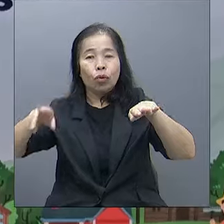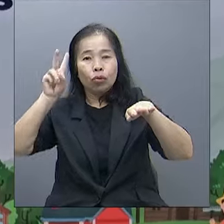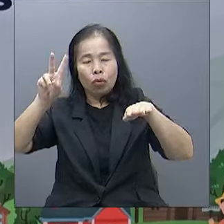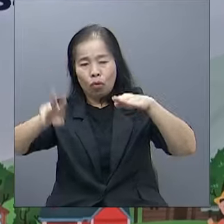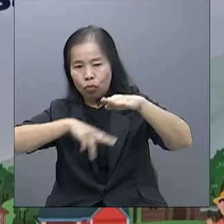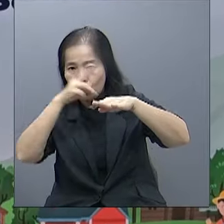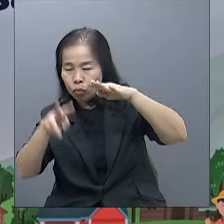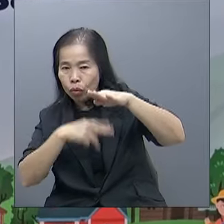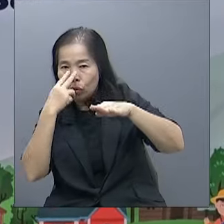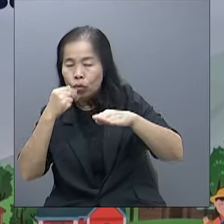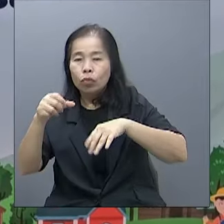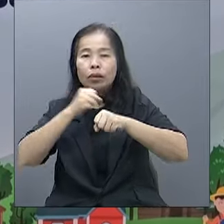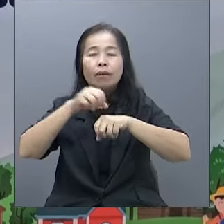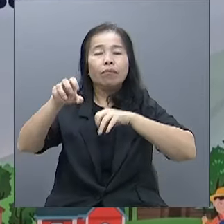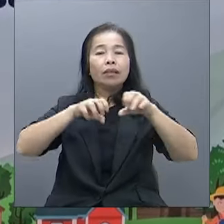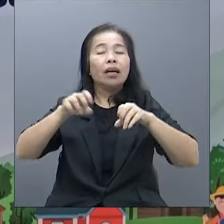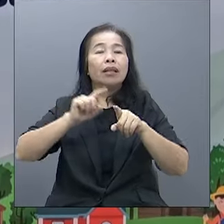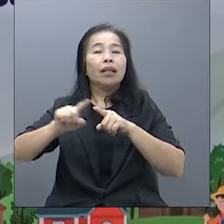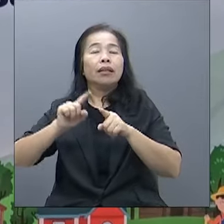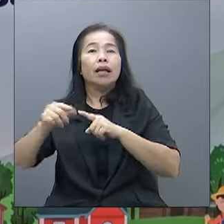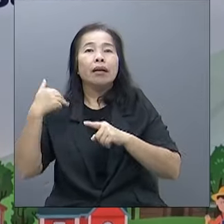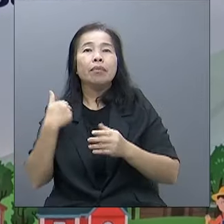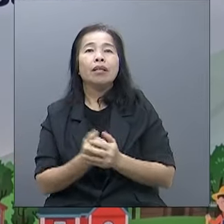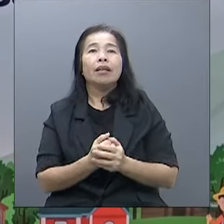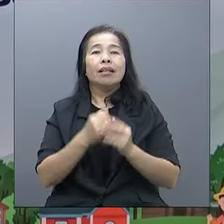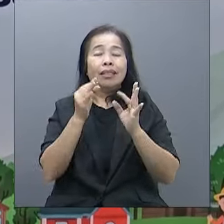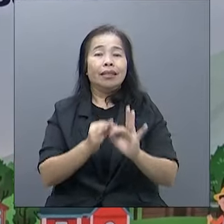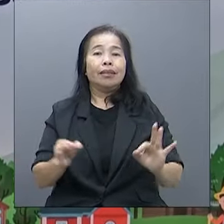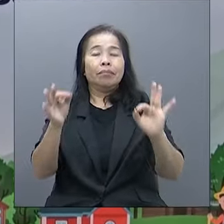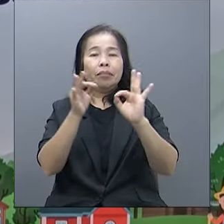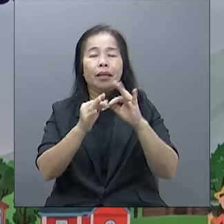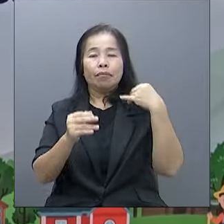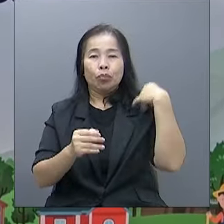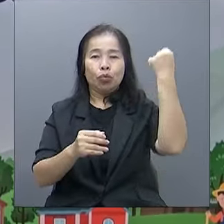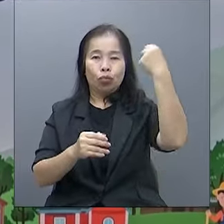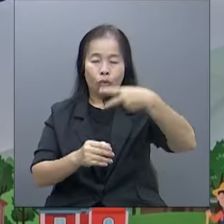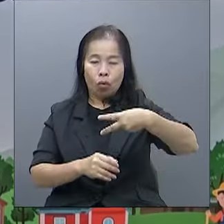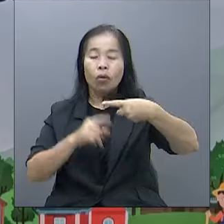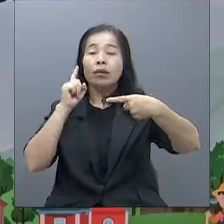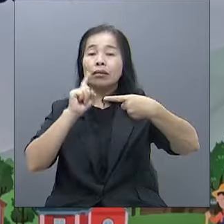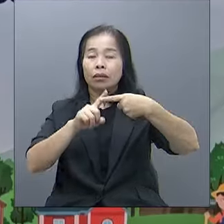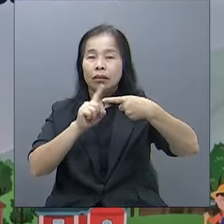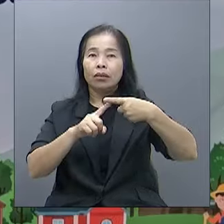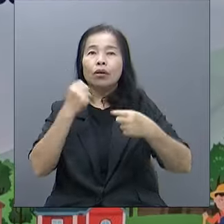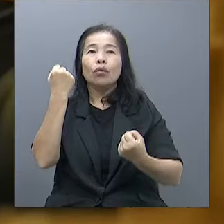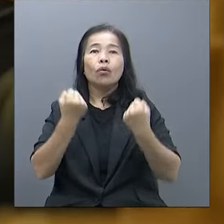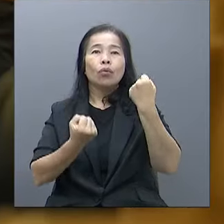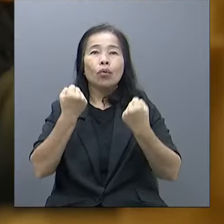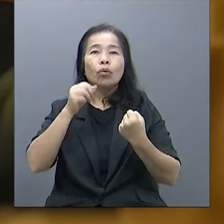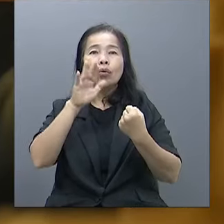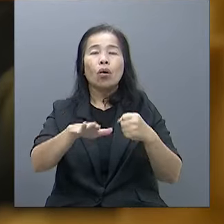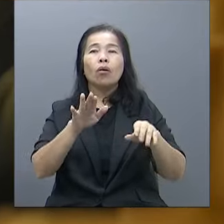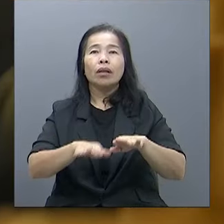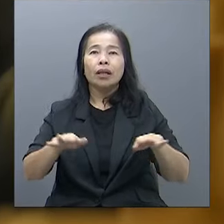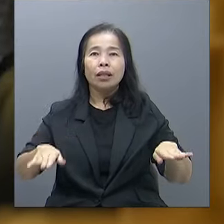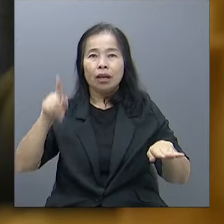จัดการความเสี่ยงร่วมกันโดยเน้นความสำคัญ2เรื่องด้วยกันนะครับเรื่องที่1ก็คือเรื่องของระบบยึดเหนี่ยวของตัวเด็กนะให้เหมาะ